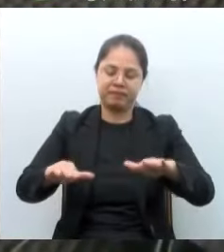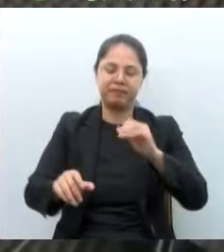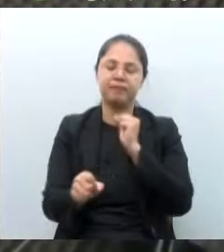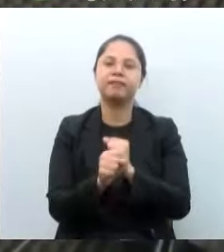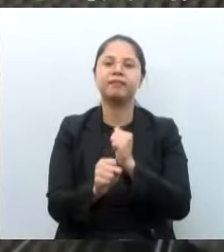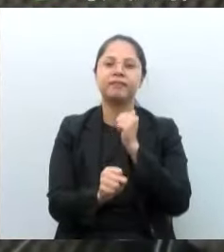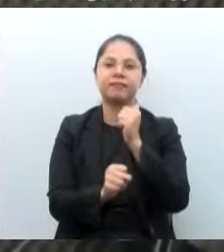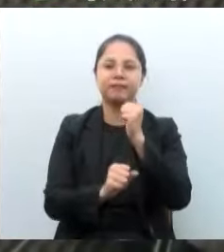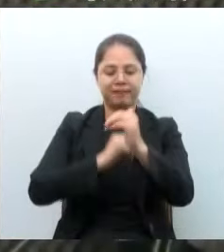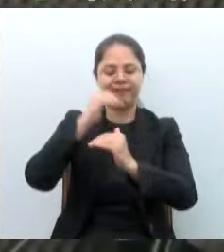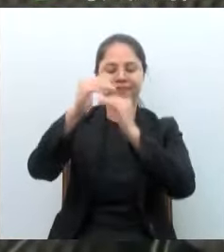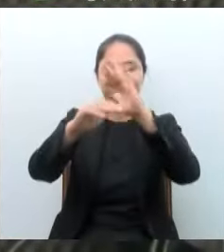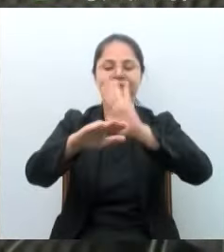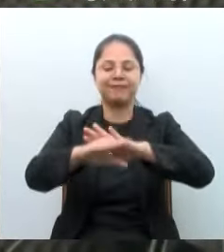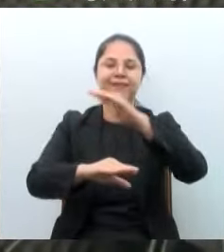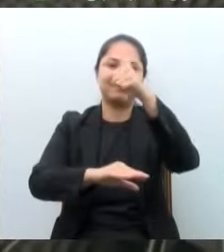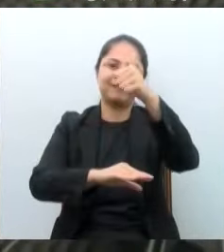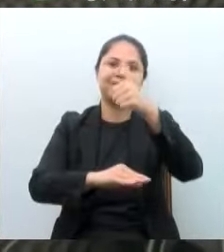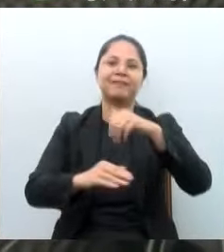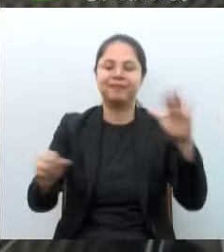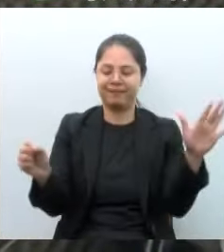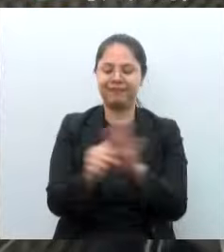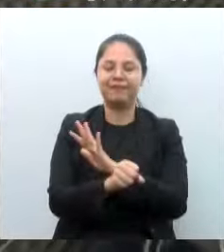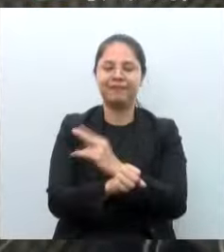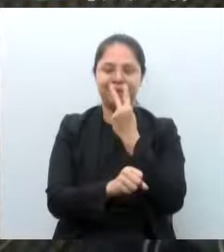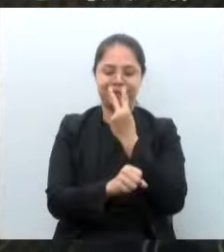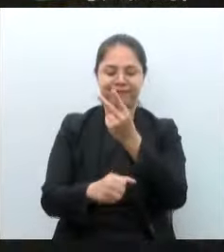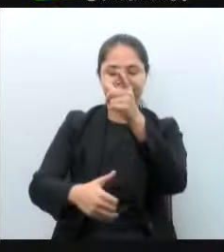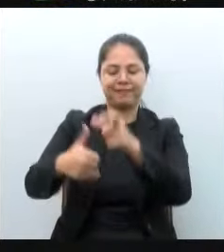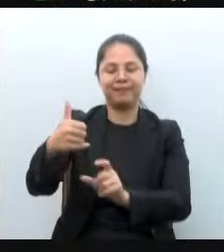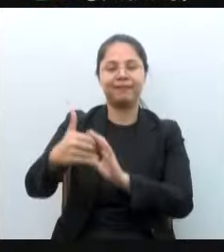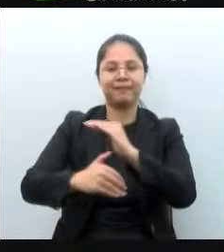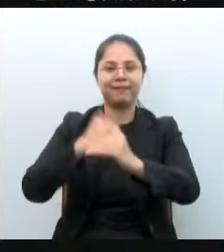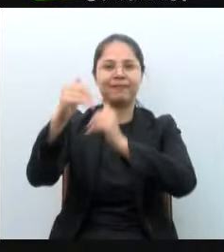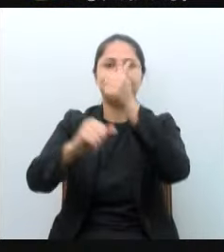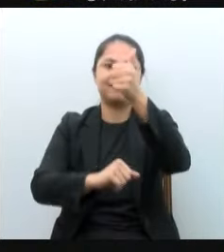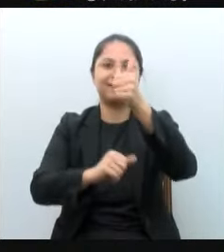ที่จะพัฒนาความสามารถของตัวเองได้อย่างเต็มที่และมีศักยภาพมากขึ้นครับผม เน ื่ อง